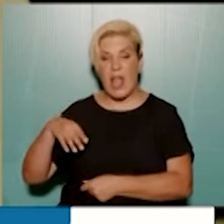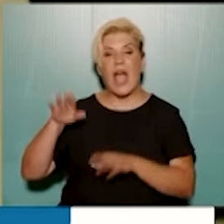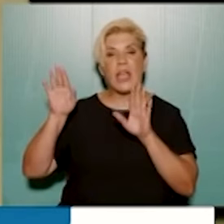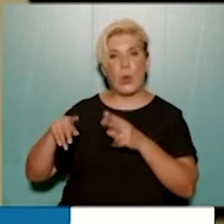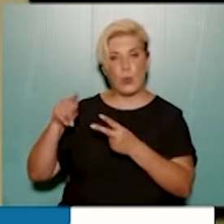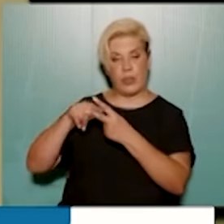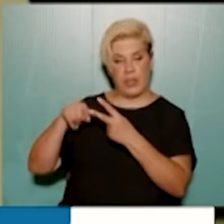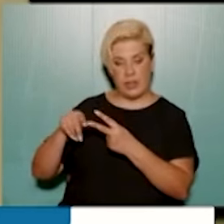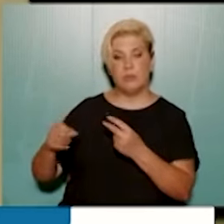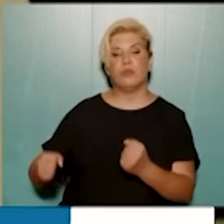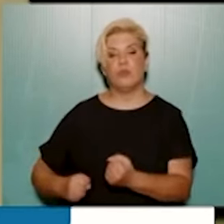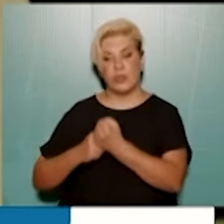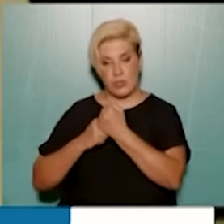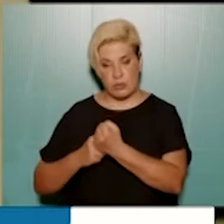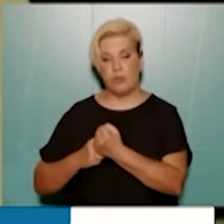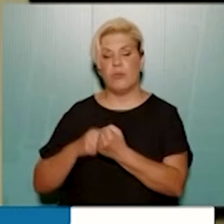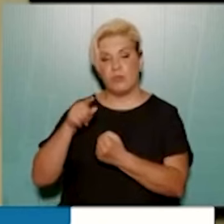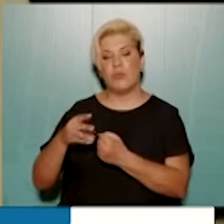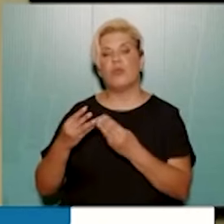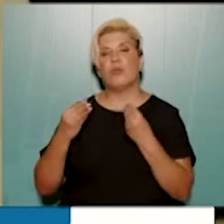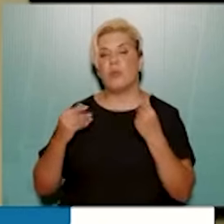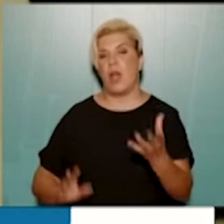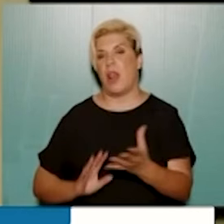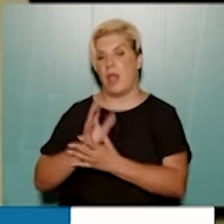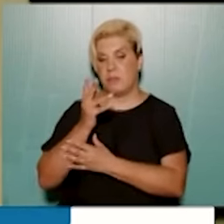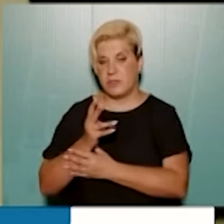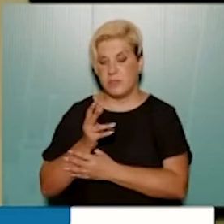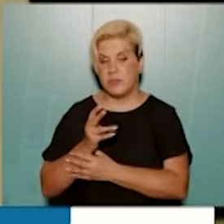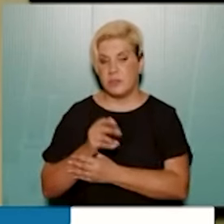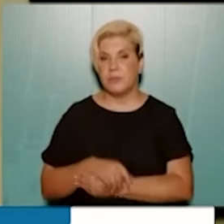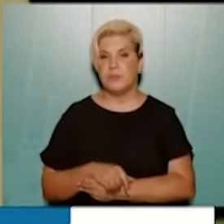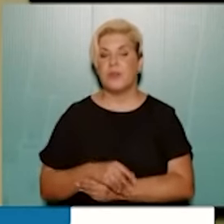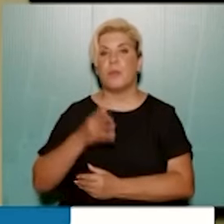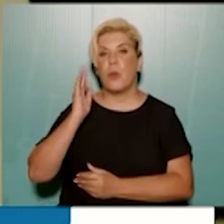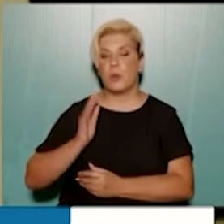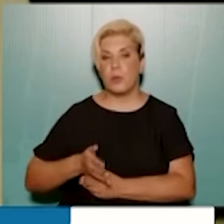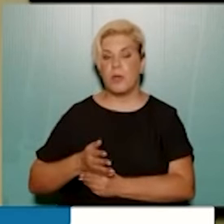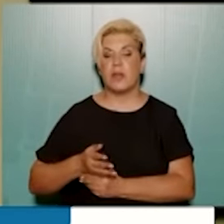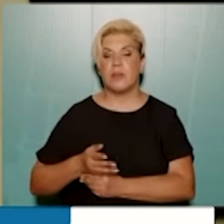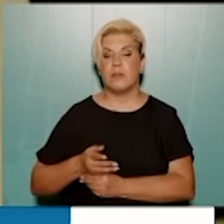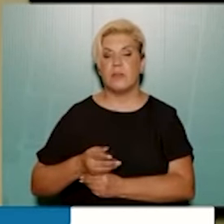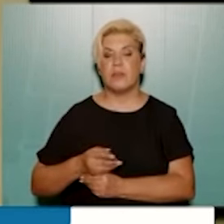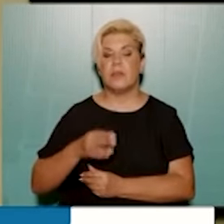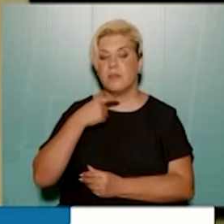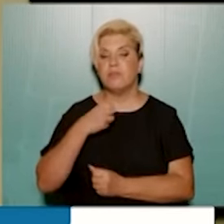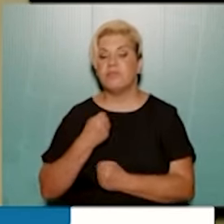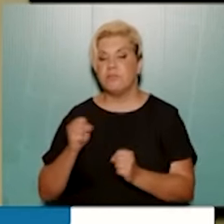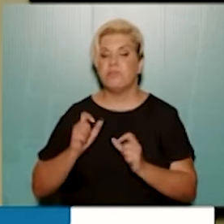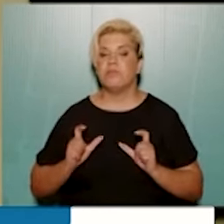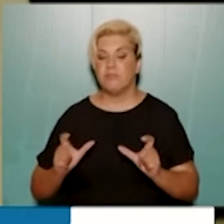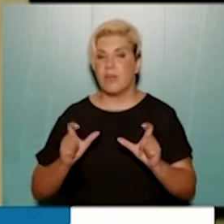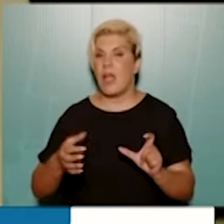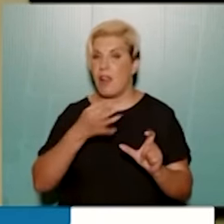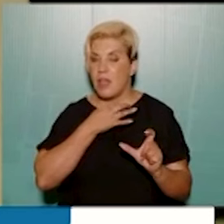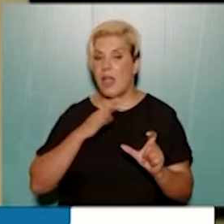Αγγελούδη, που στηρίζουν, θεωρούμε, αυτόν τον δρόμο ανάπτυξης, μπορούμε οι πολλοί να αντιπαρατεθούμε για τις ανάγκες μας